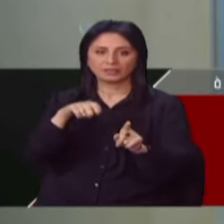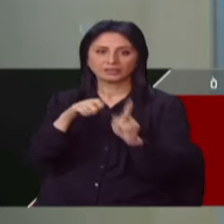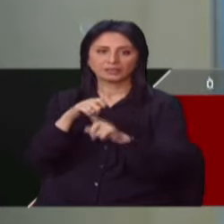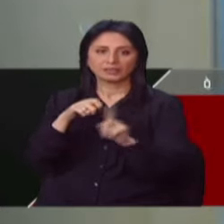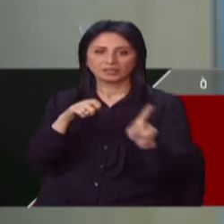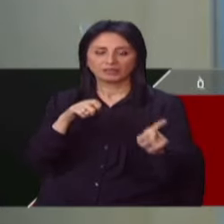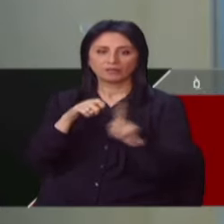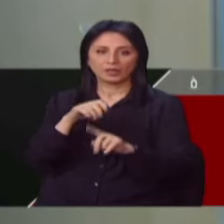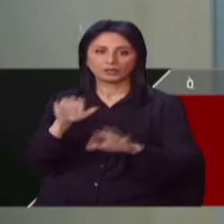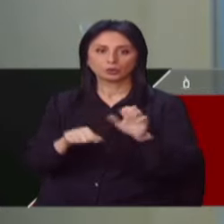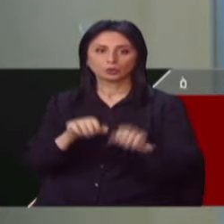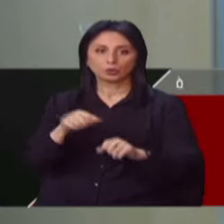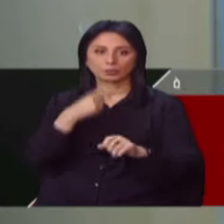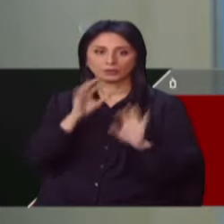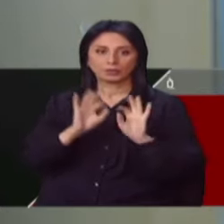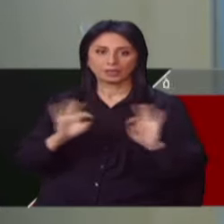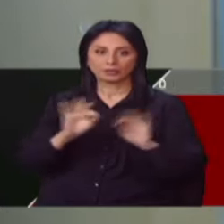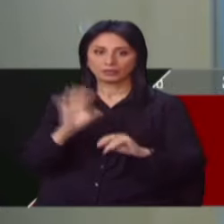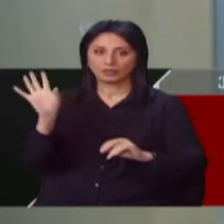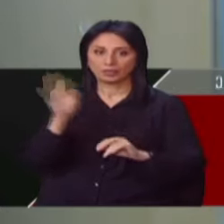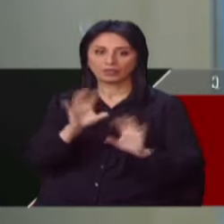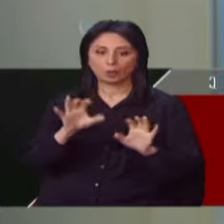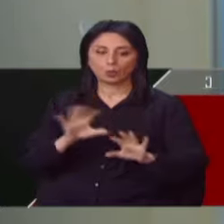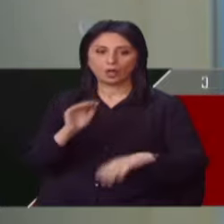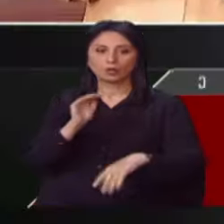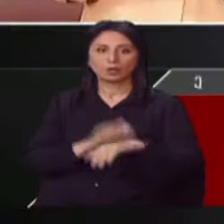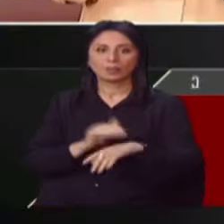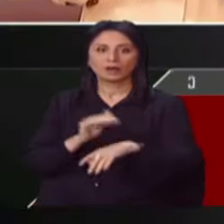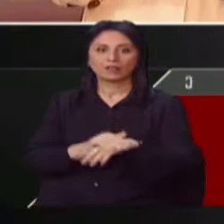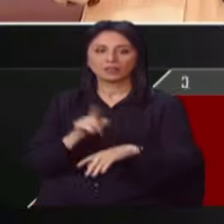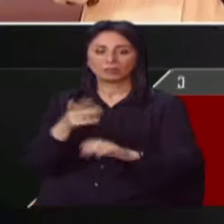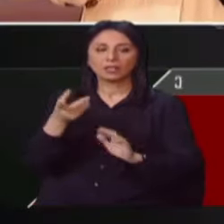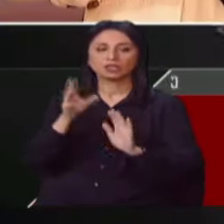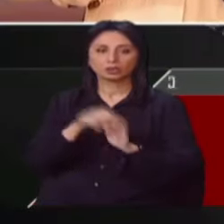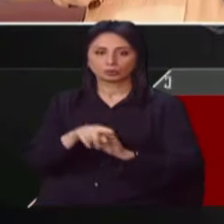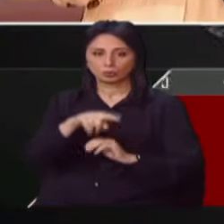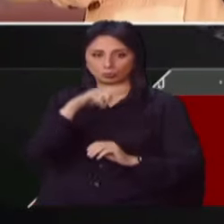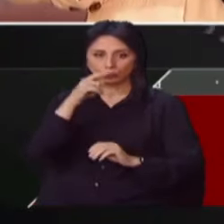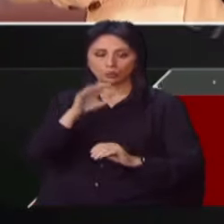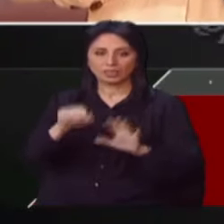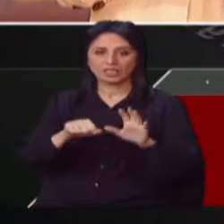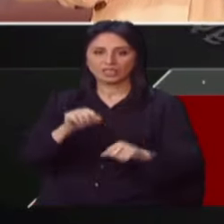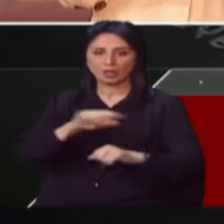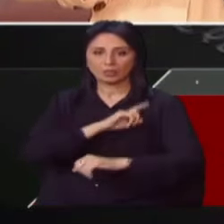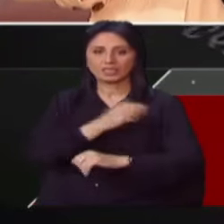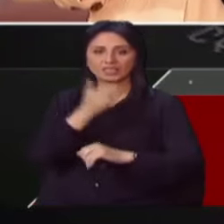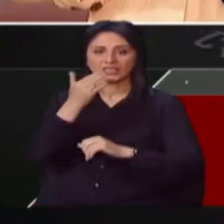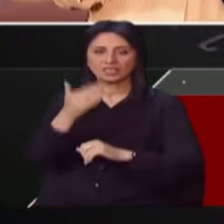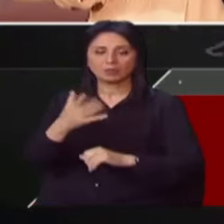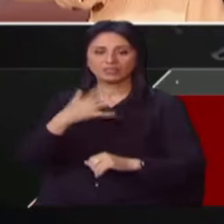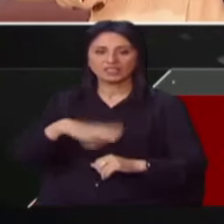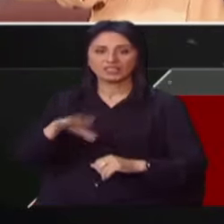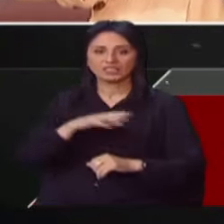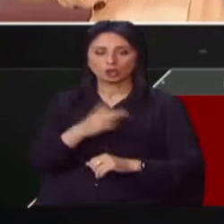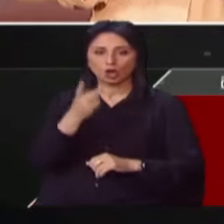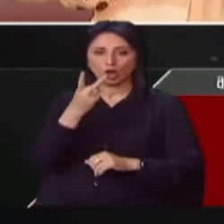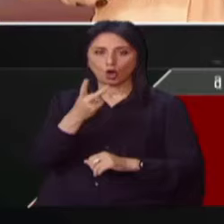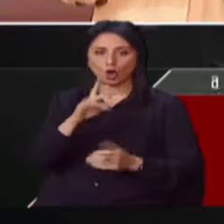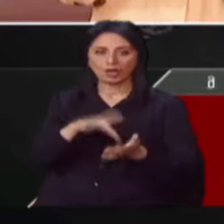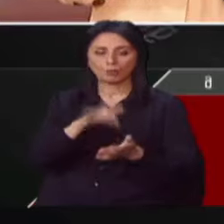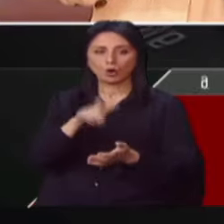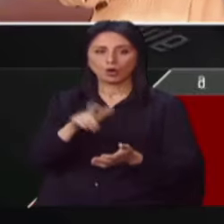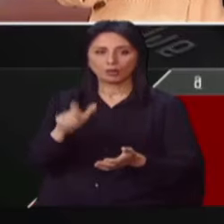ცხინვალის რეგიონის ოკუპაციას ასახელებს და ყველა უკანონო ფაქტზე, მათ შორის რუსეთის საოკუპაციო ძალების მიერ საქართველოს ორი